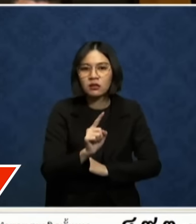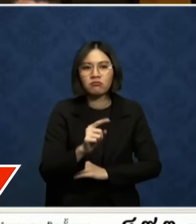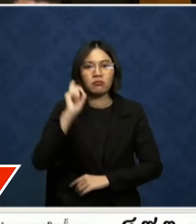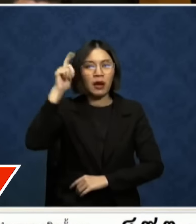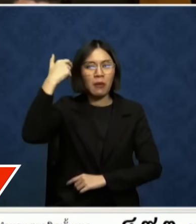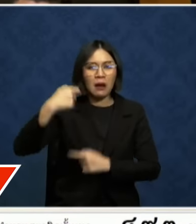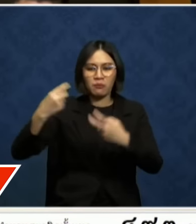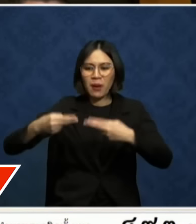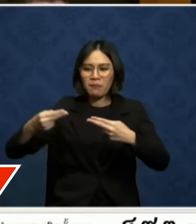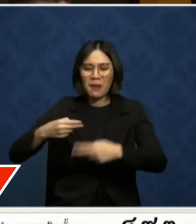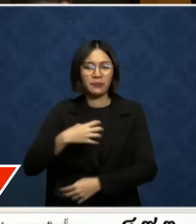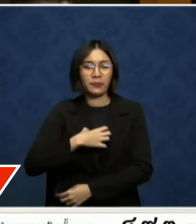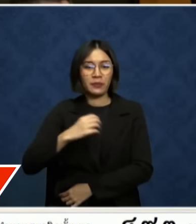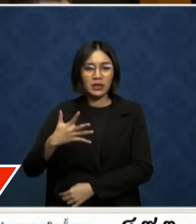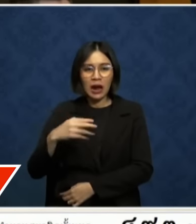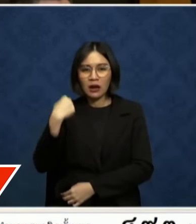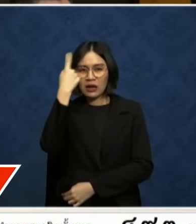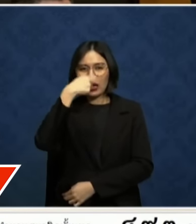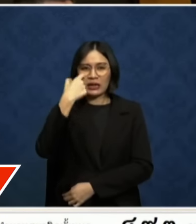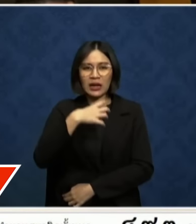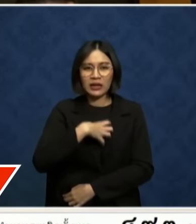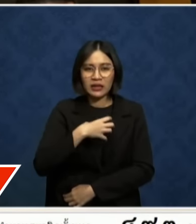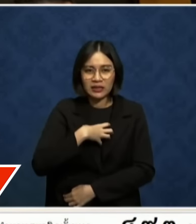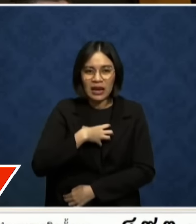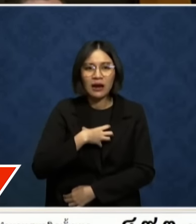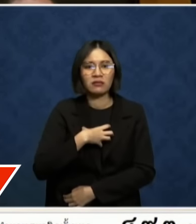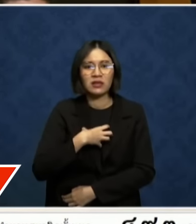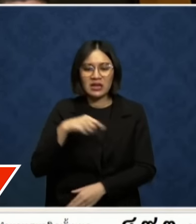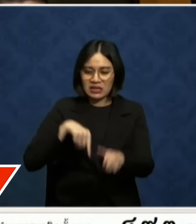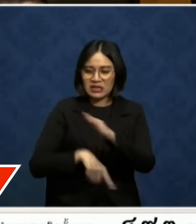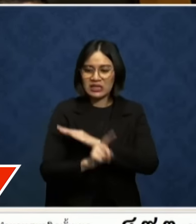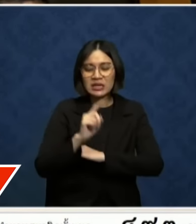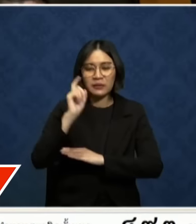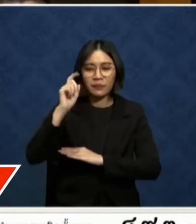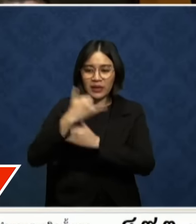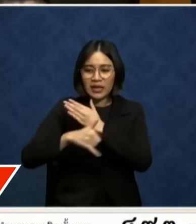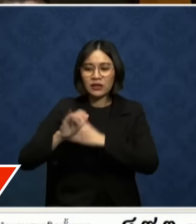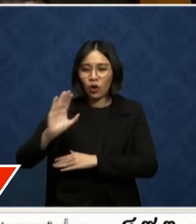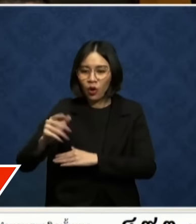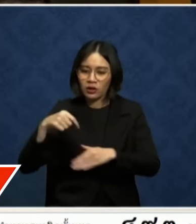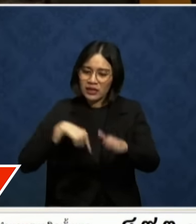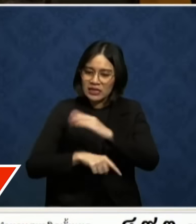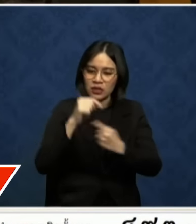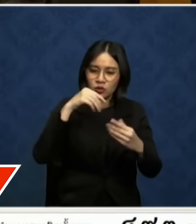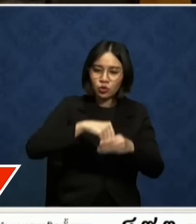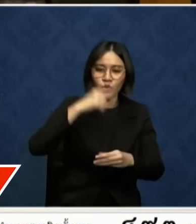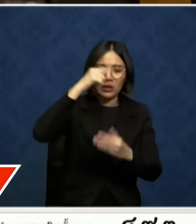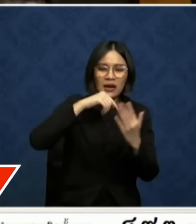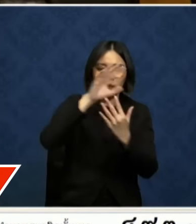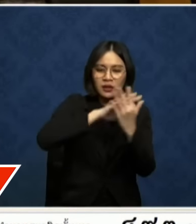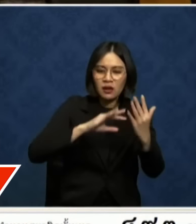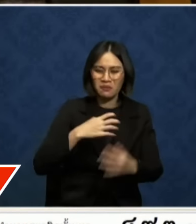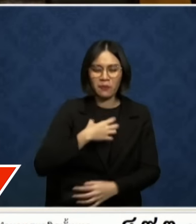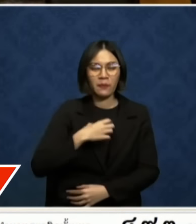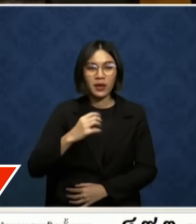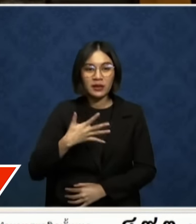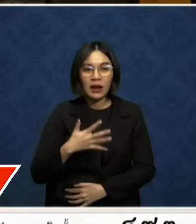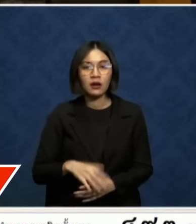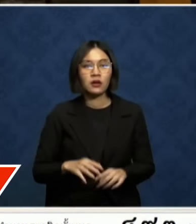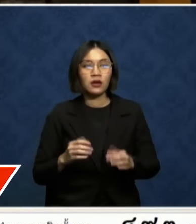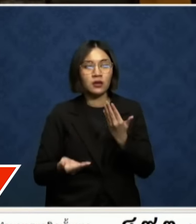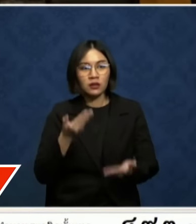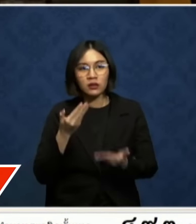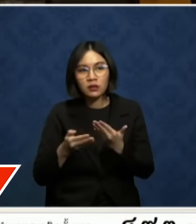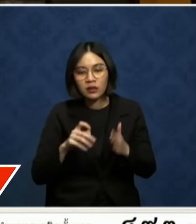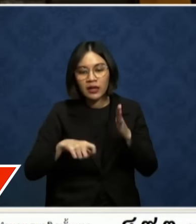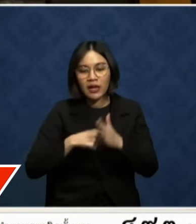นนะครับไม่มีใครนะครับที่อยากจากบ้านของตัวเองมาอยู่ที่ประเทศไทยหรือบางคนนะครับมาด้วยเหตุผลทางเศรษฐกิ